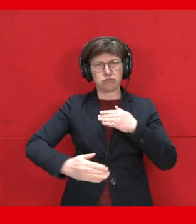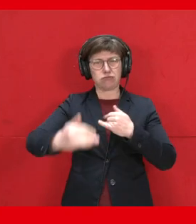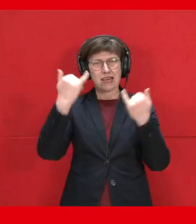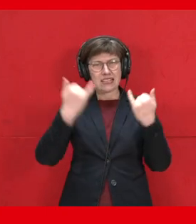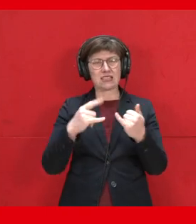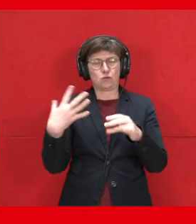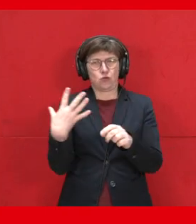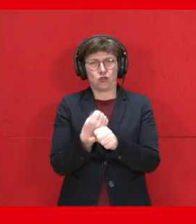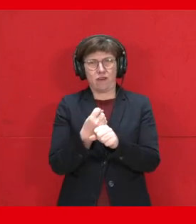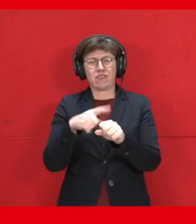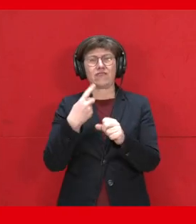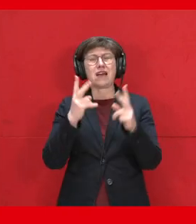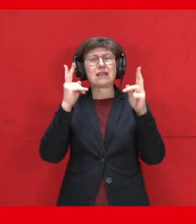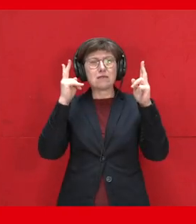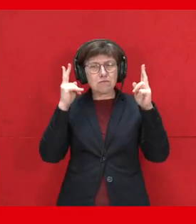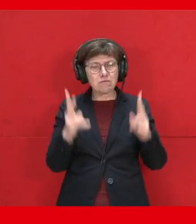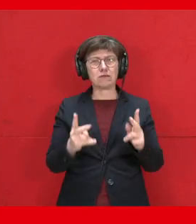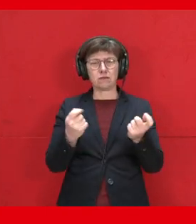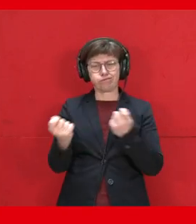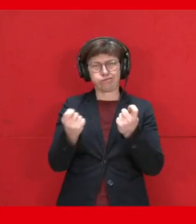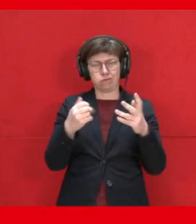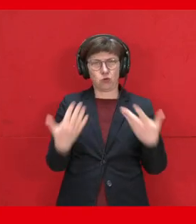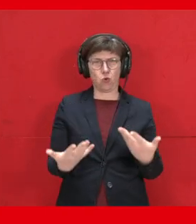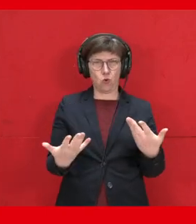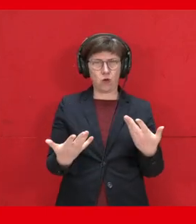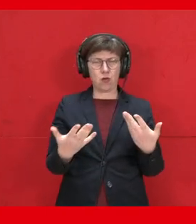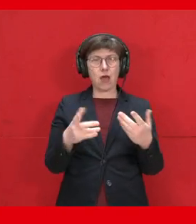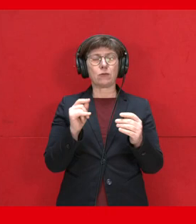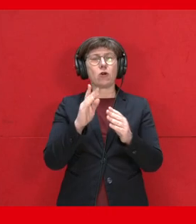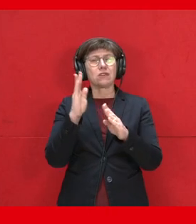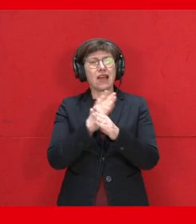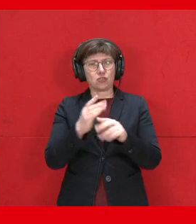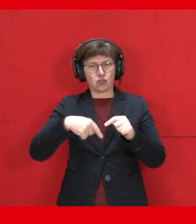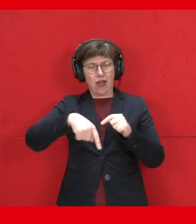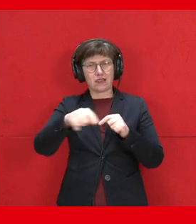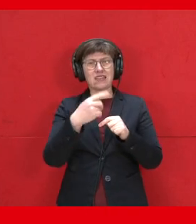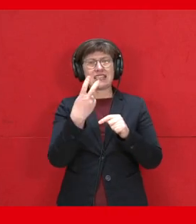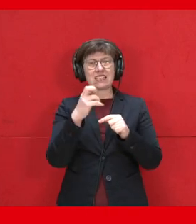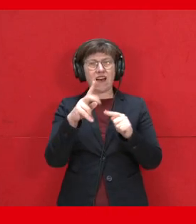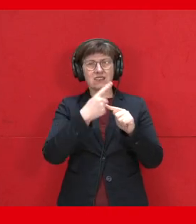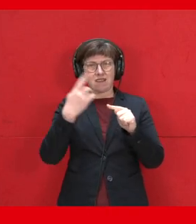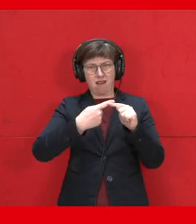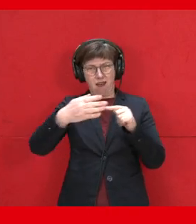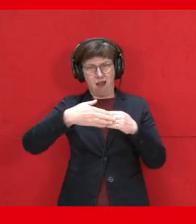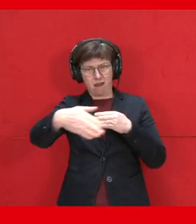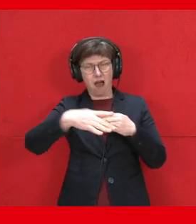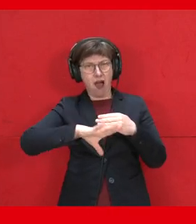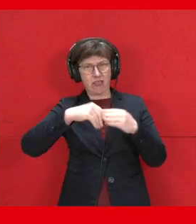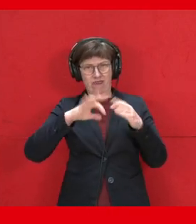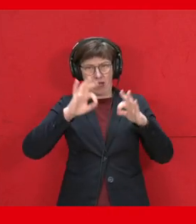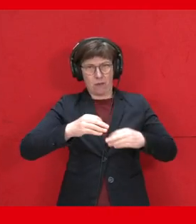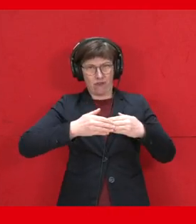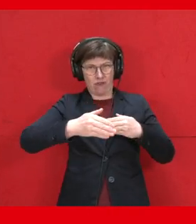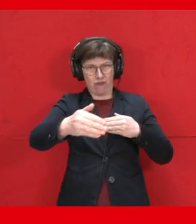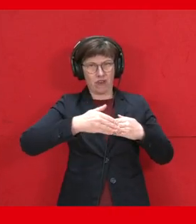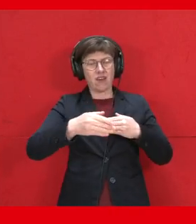es gelingen muss, dass wir das auch tatsächlich hinkriegen. Es sind also die entscheidenden 20er Jahre, die jetzt begonnen haben,